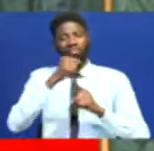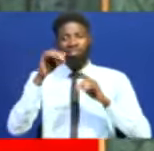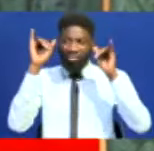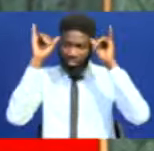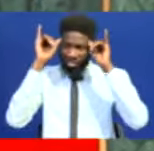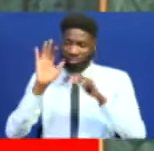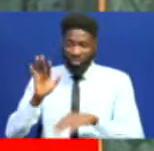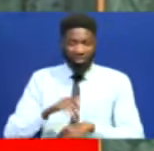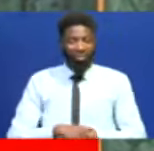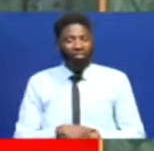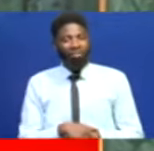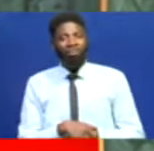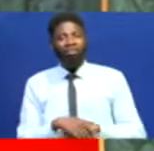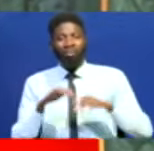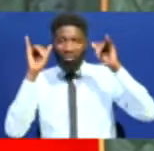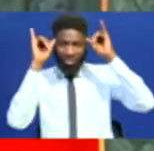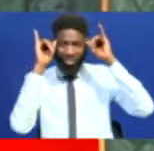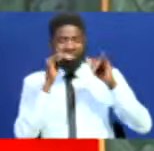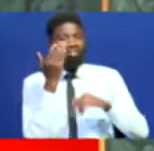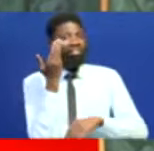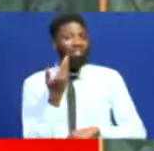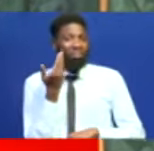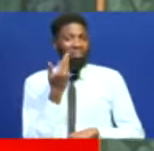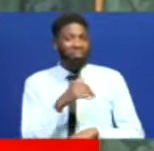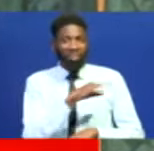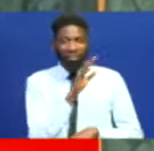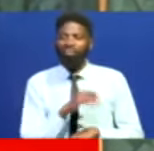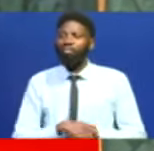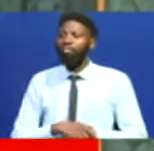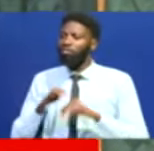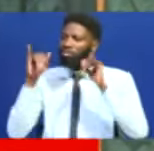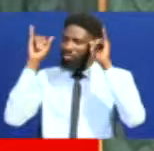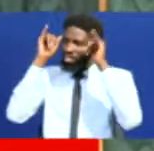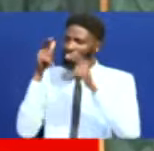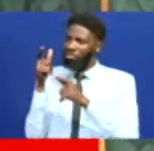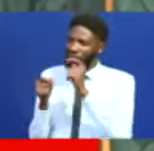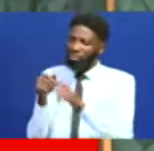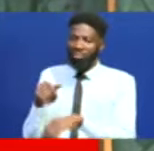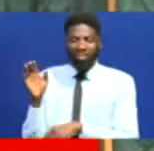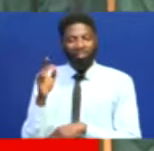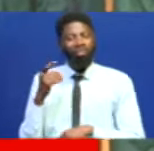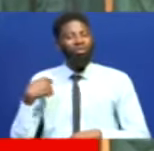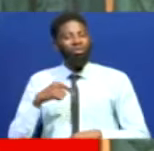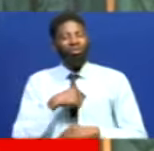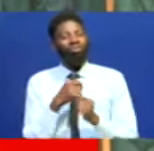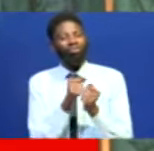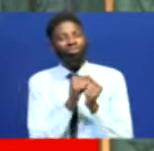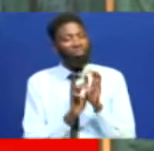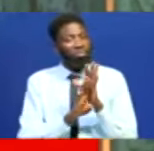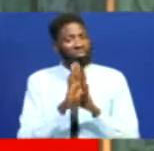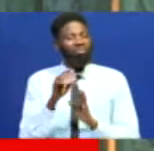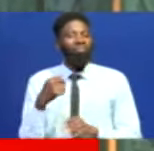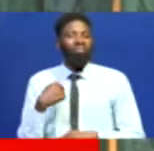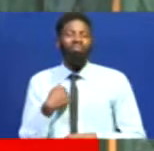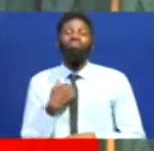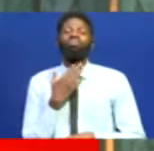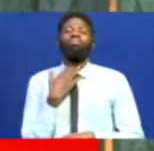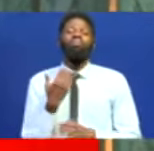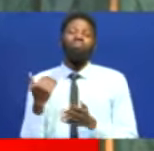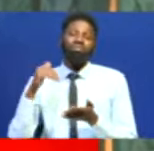ya nyama, ng'ombe ya maziwa, na tuhakikisha kwamba tunasonga mbele kwa pamoja. Nataka niseme tena, nirudie nikiwa